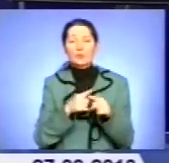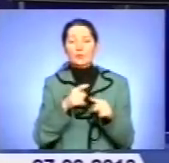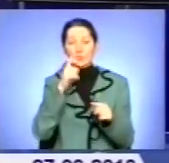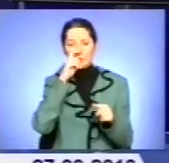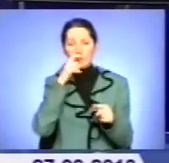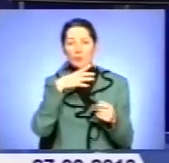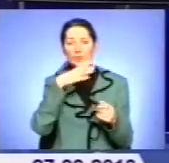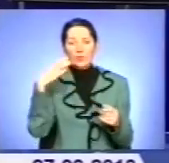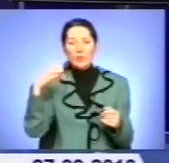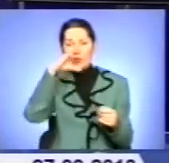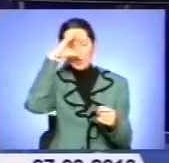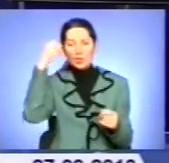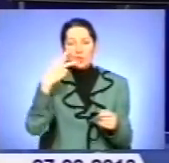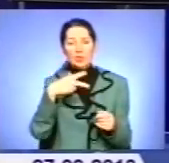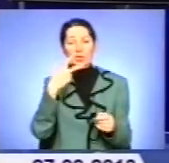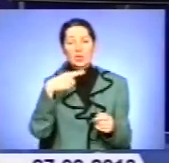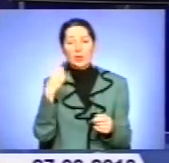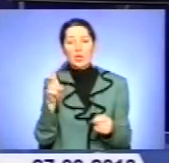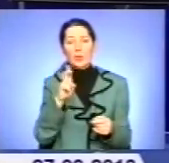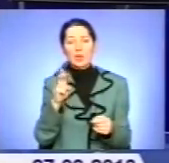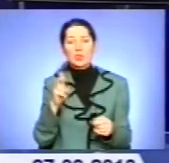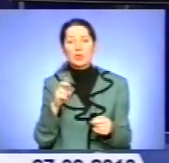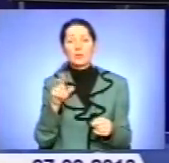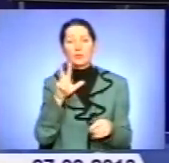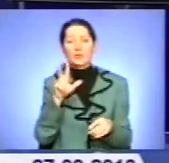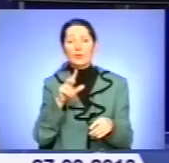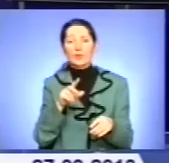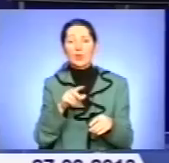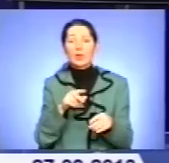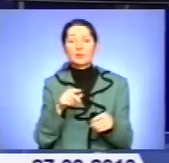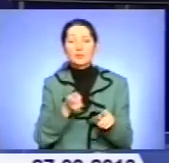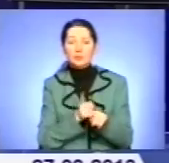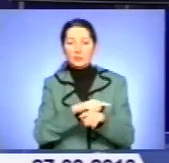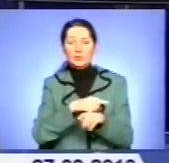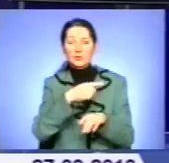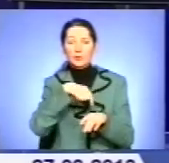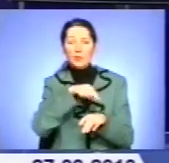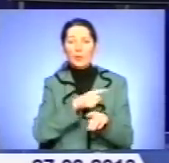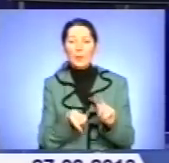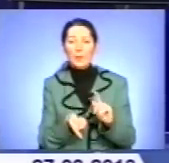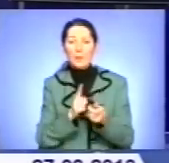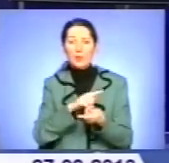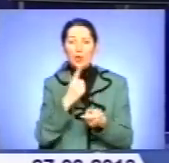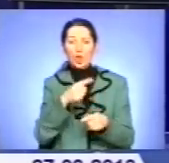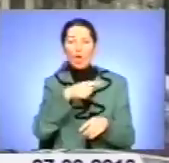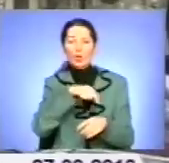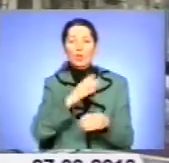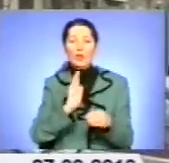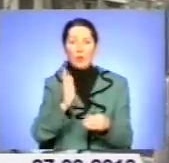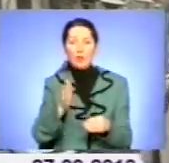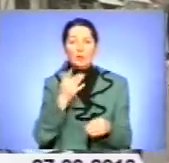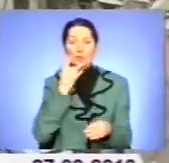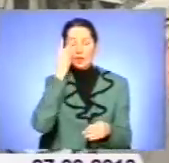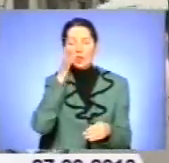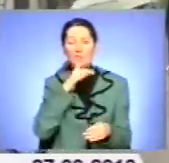на 31 березня о 3-й стрілки годинники по всій Україні переводять на одну годину вперед. Літній